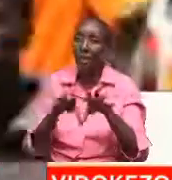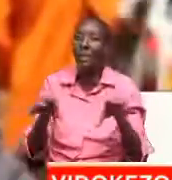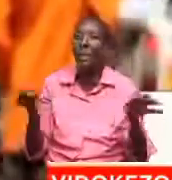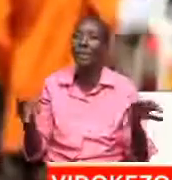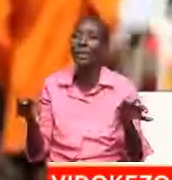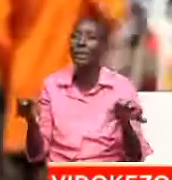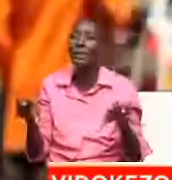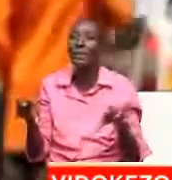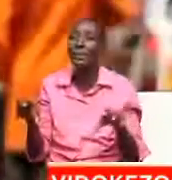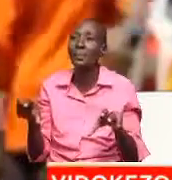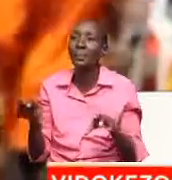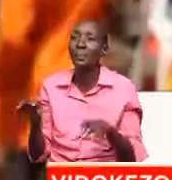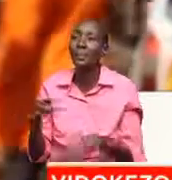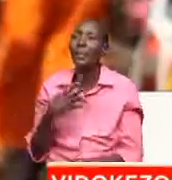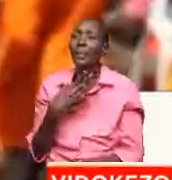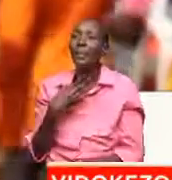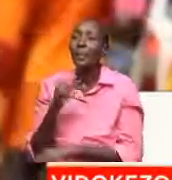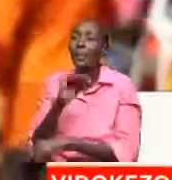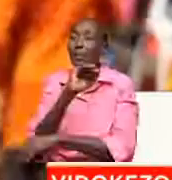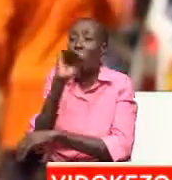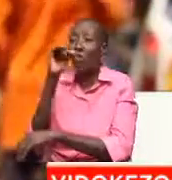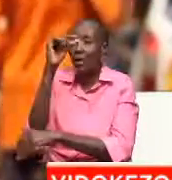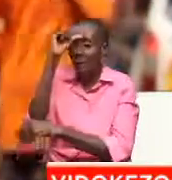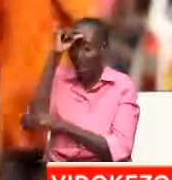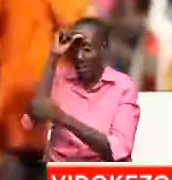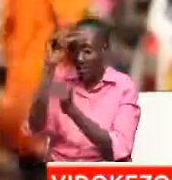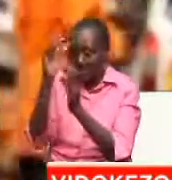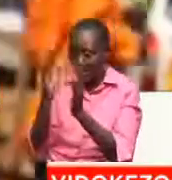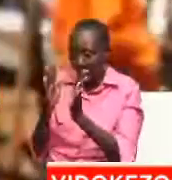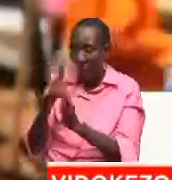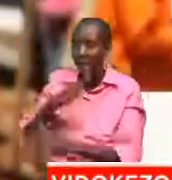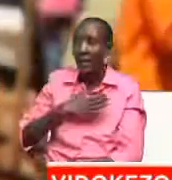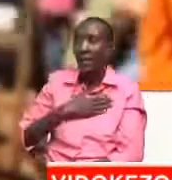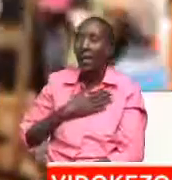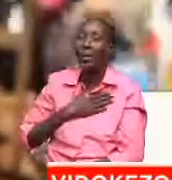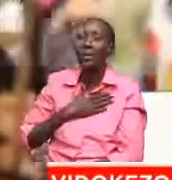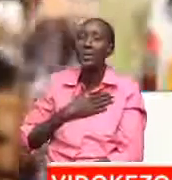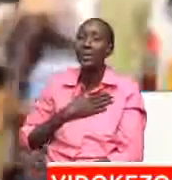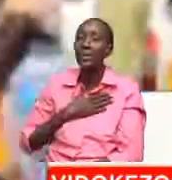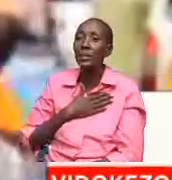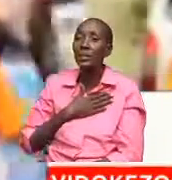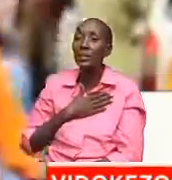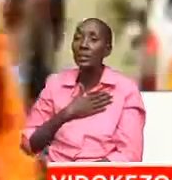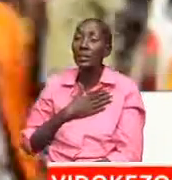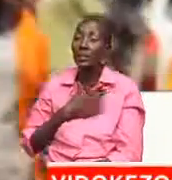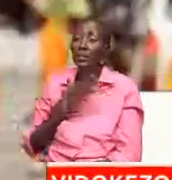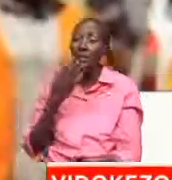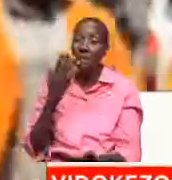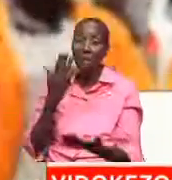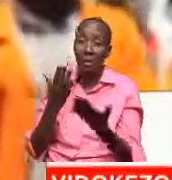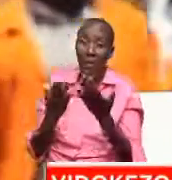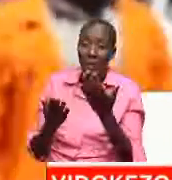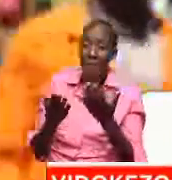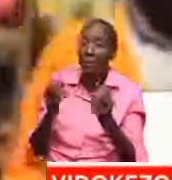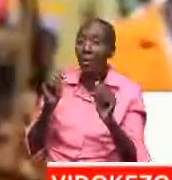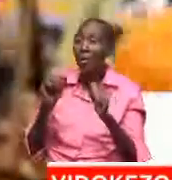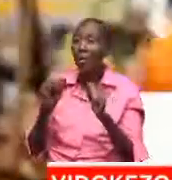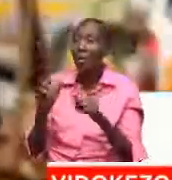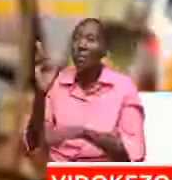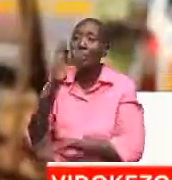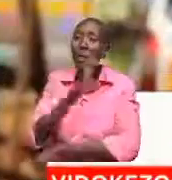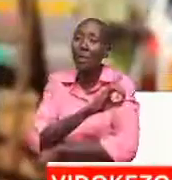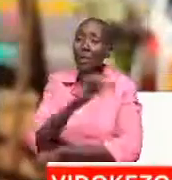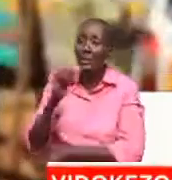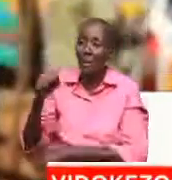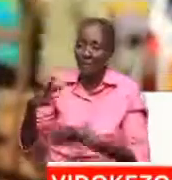Tungependa kuulizia gavana wetu ajaribu kuangalia kama itawezekana hizi siku zingine ambazo tukuage na